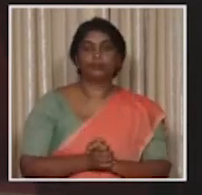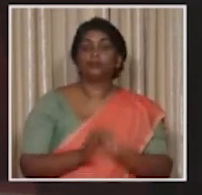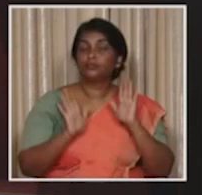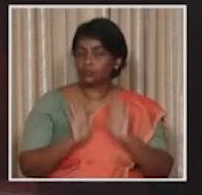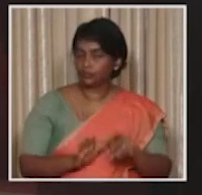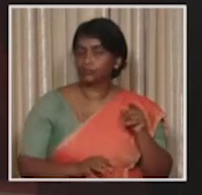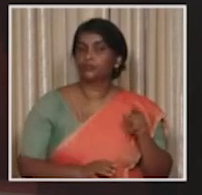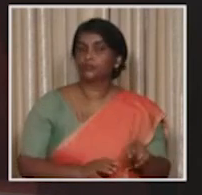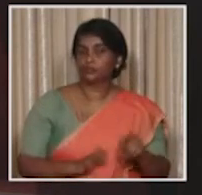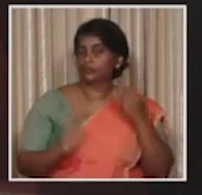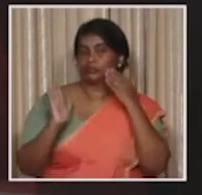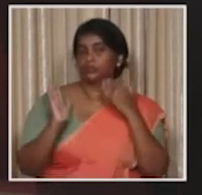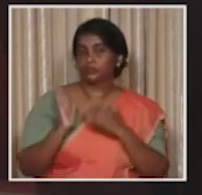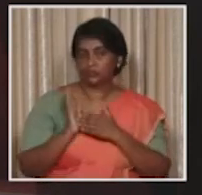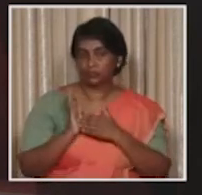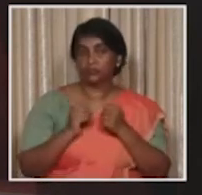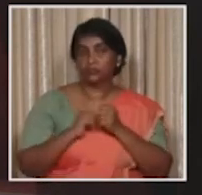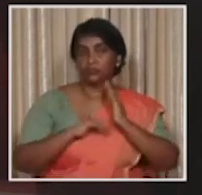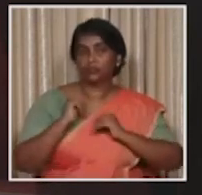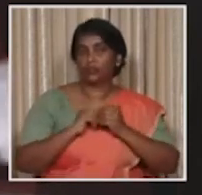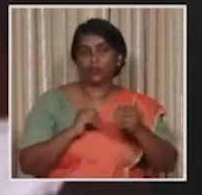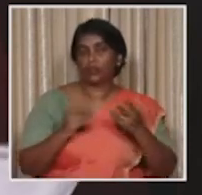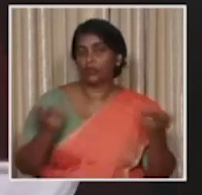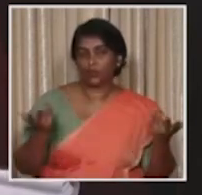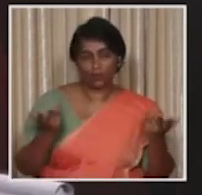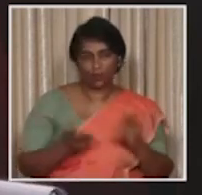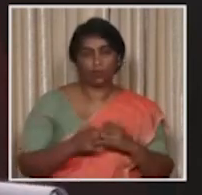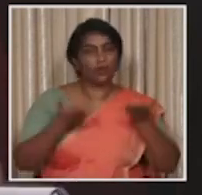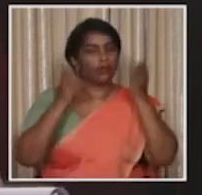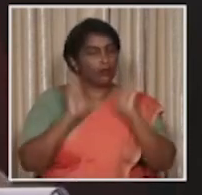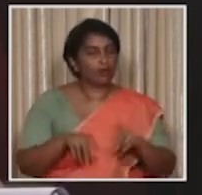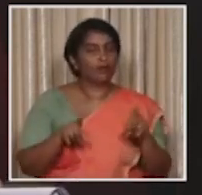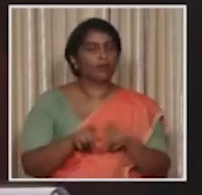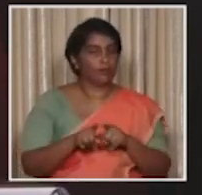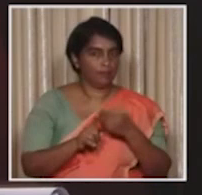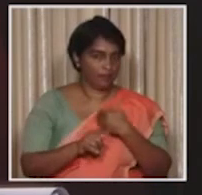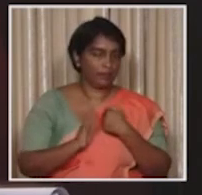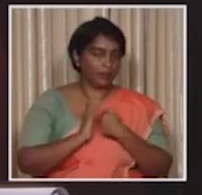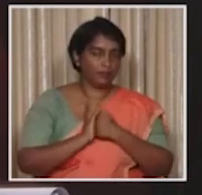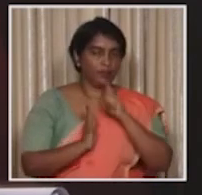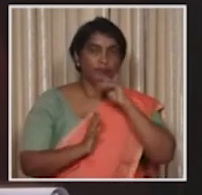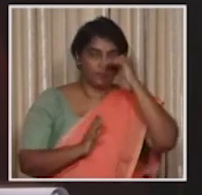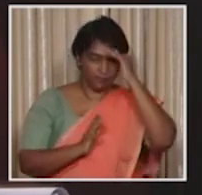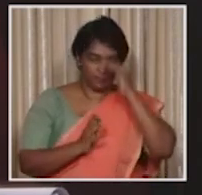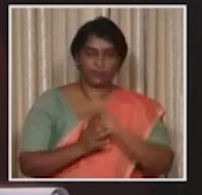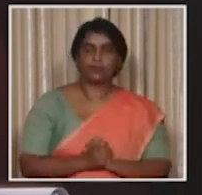එසේනම් ඒ සඳහා ගෙන ඇති පීවර කවරේද? අවසාන වශයෙන් මම ගරු කතානායකතුමනි,